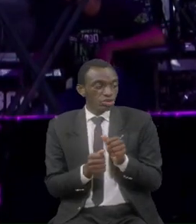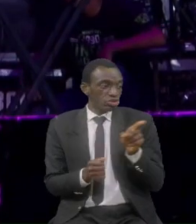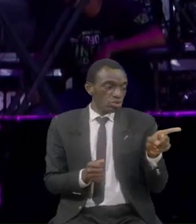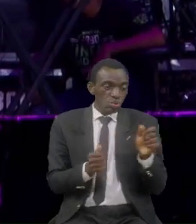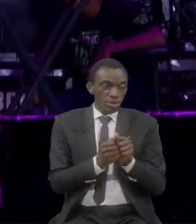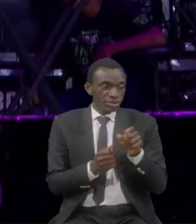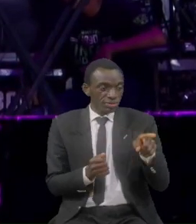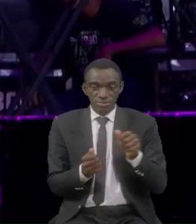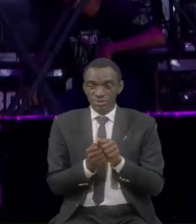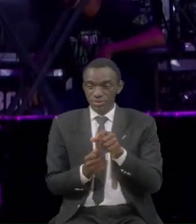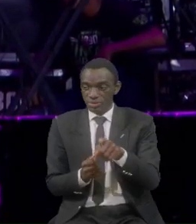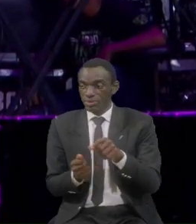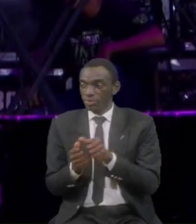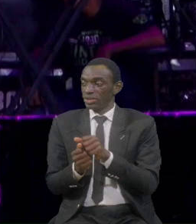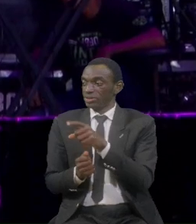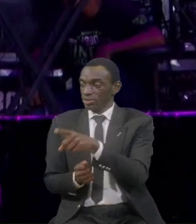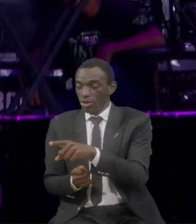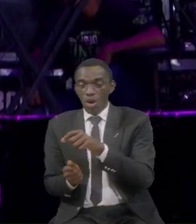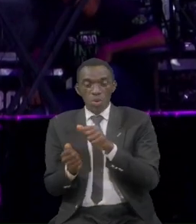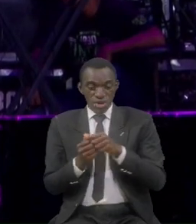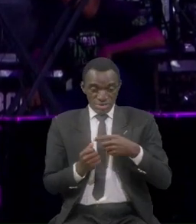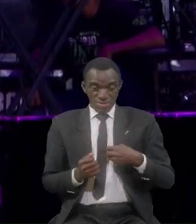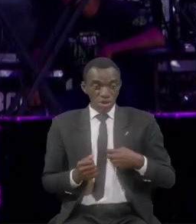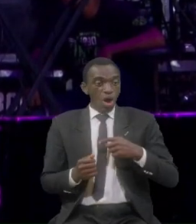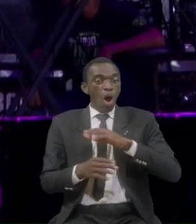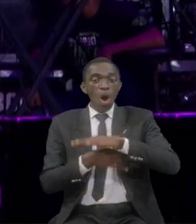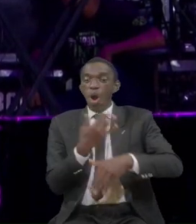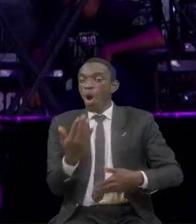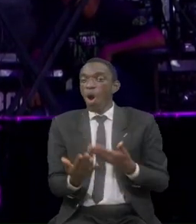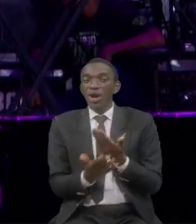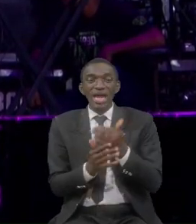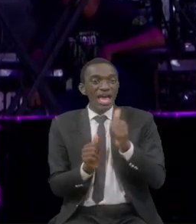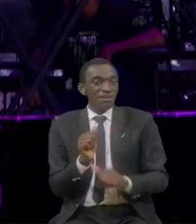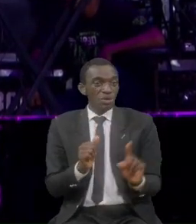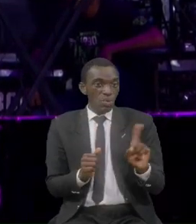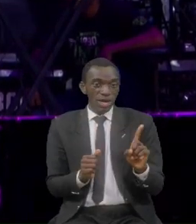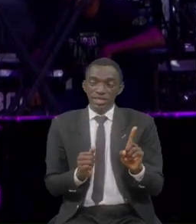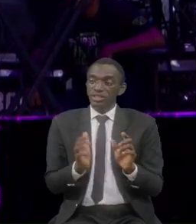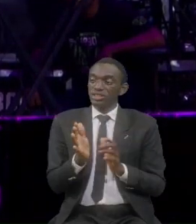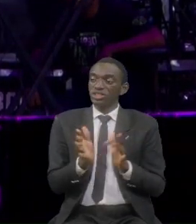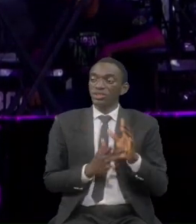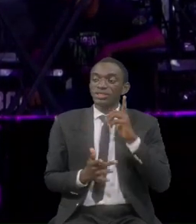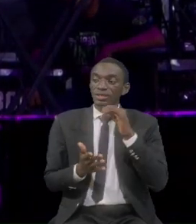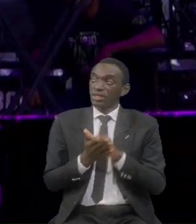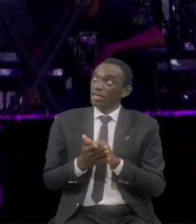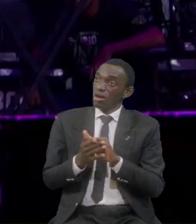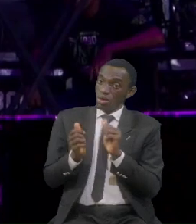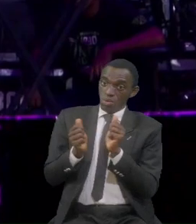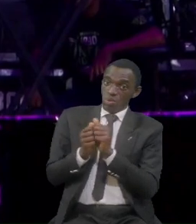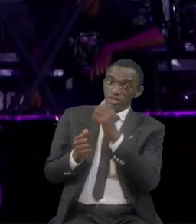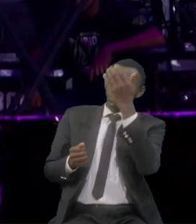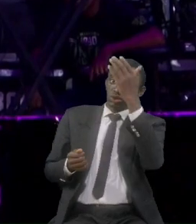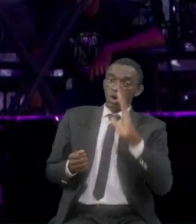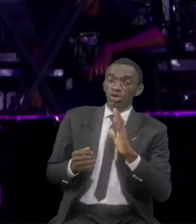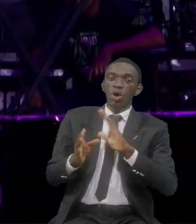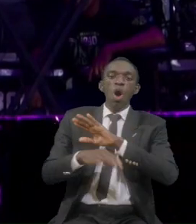with everyone, everywhere. God, Jesus said, with God, all things are possible. Buot niya ipasabot sa tanang